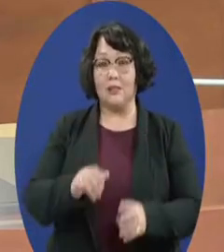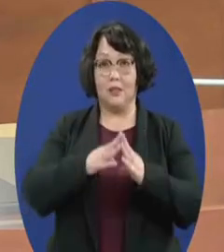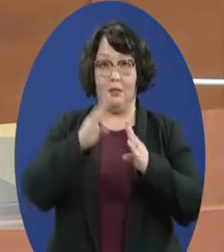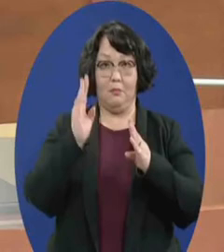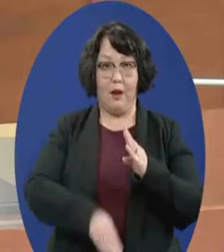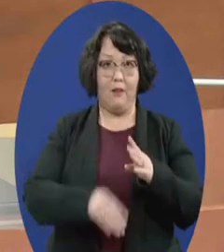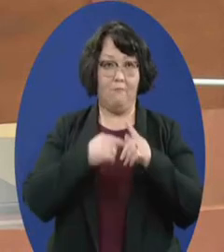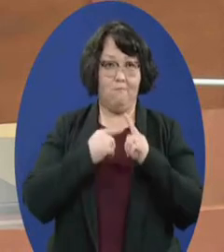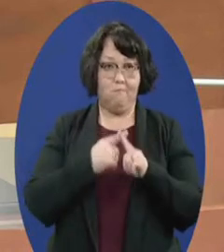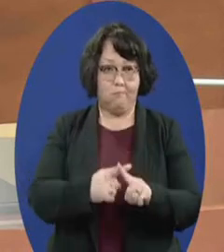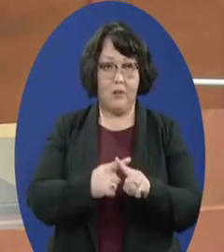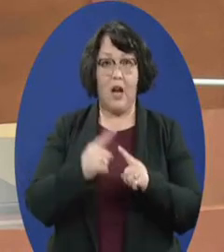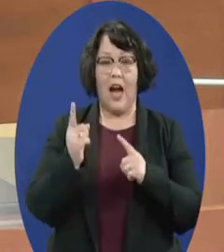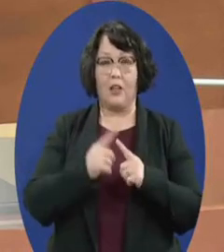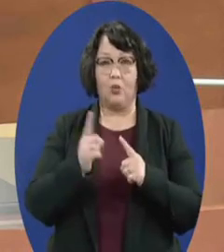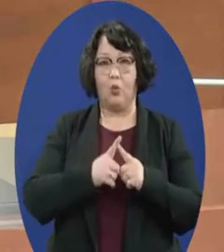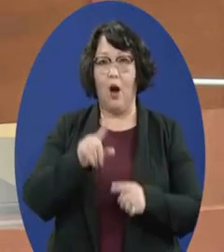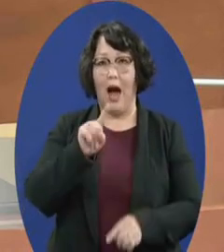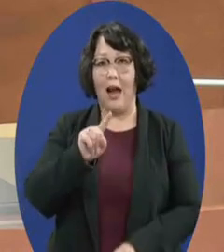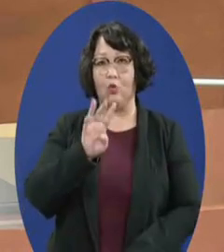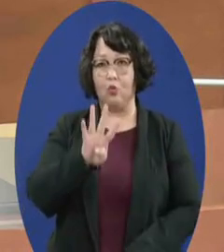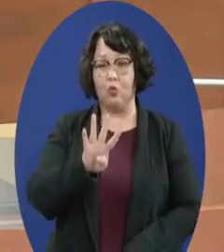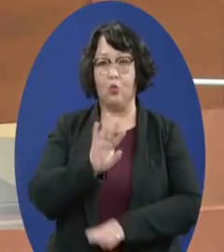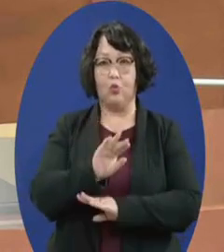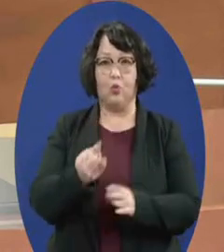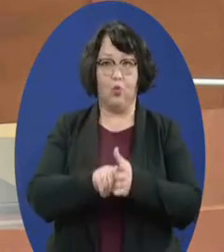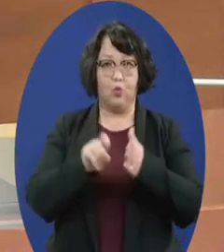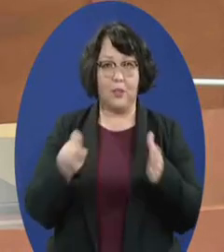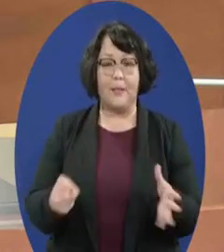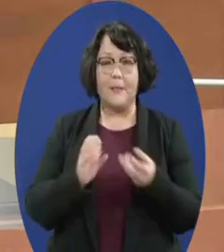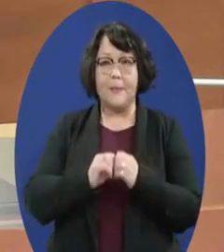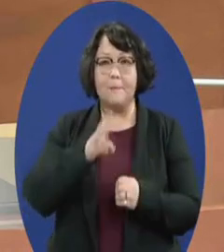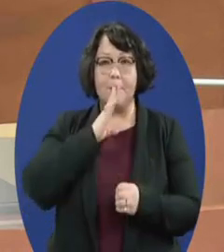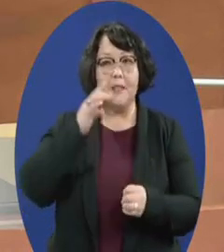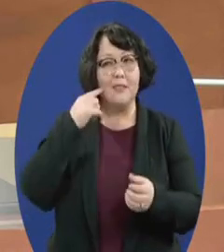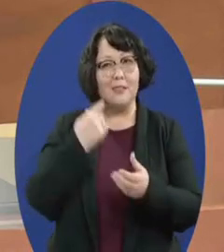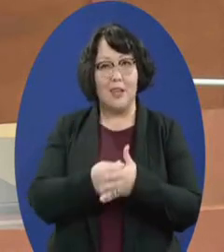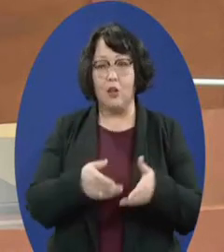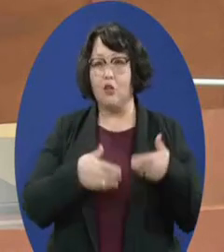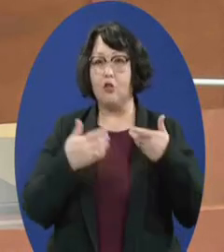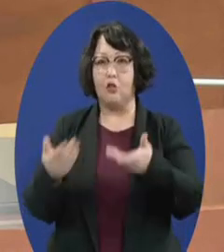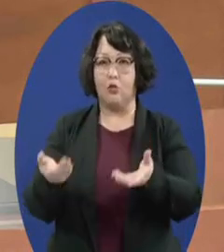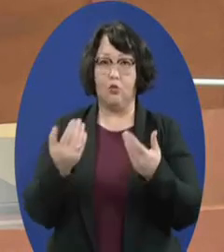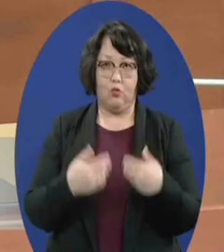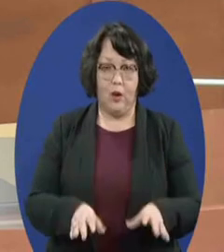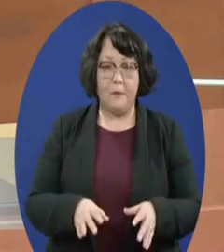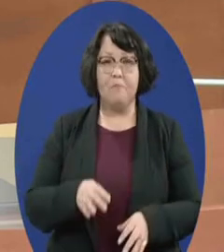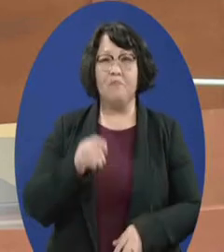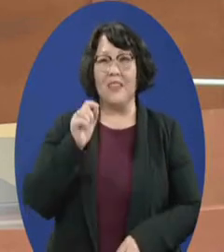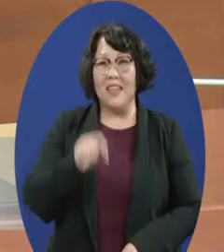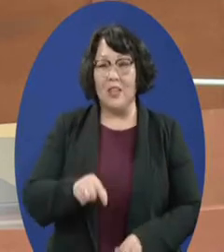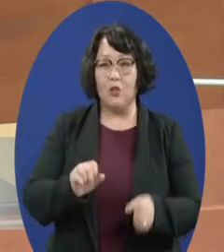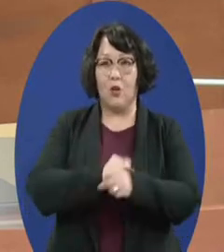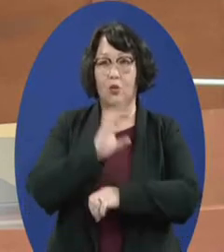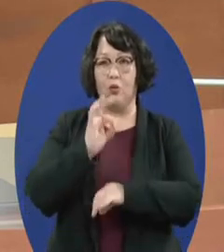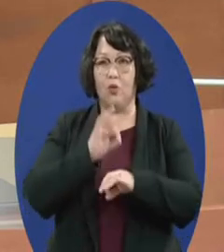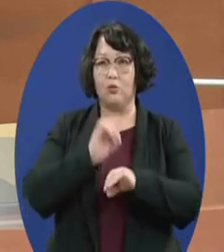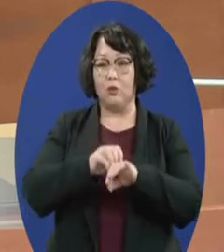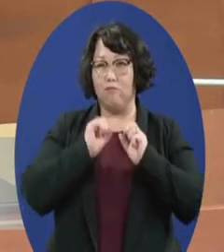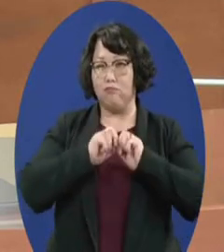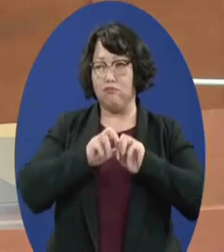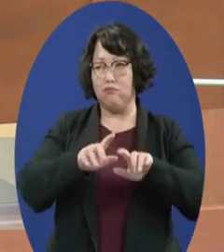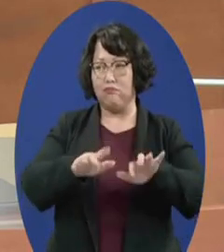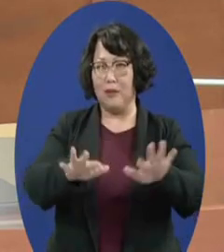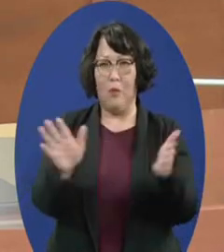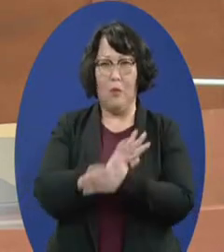бол 14 хоног сунгах бол саналыг бол оруулсан байгаа. За ялангуяа энэ бас халдварын тархалт юм өндөр эрчимтэй явж